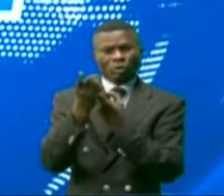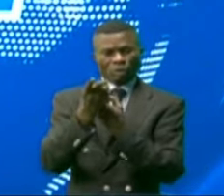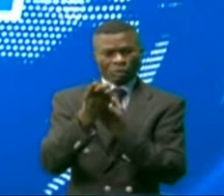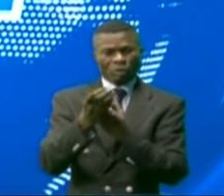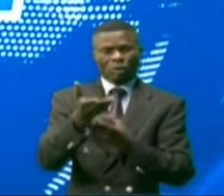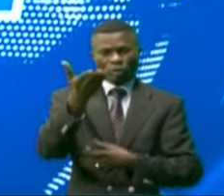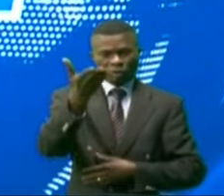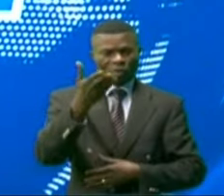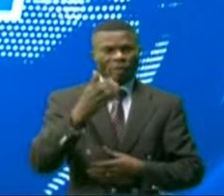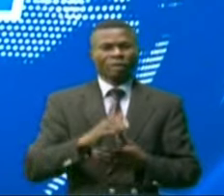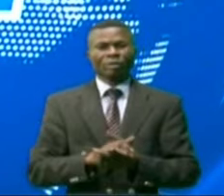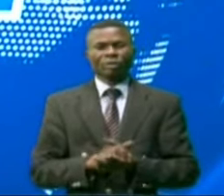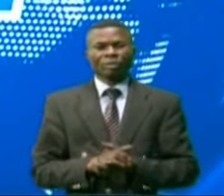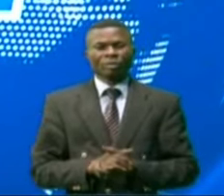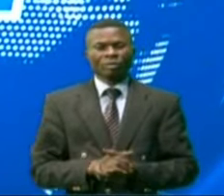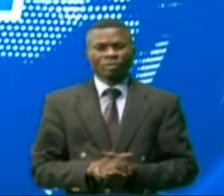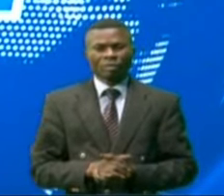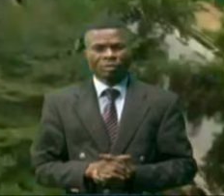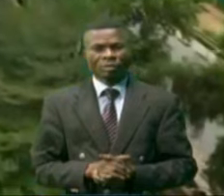dans ce reportage.